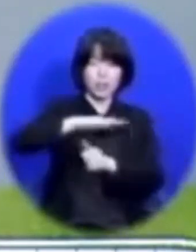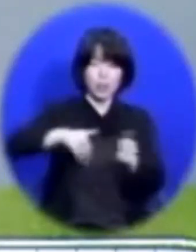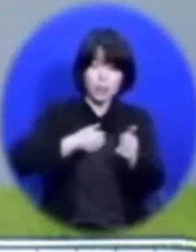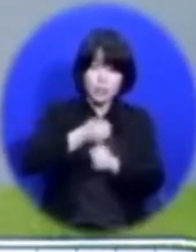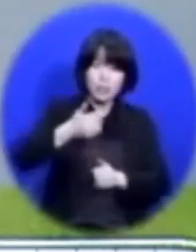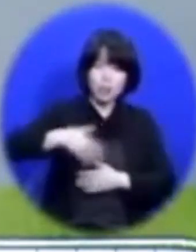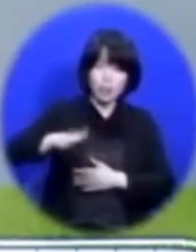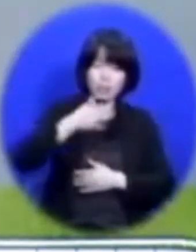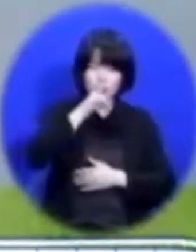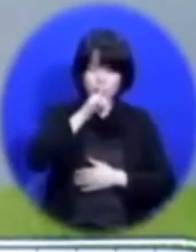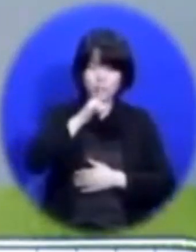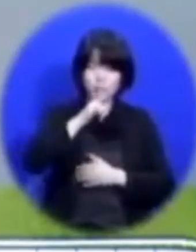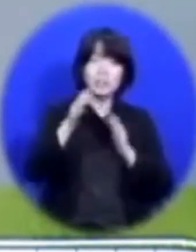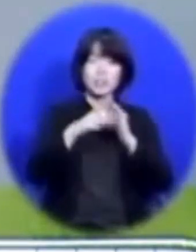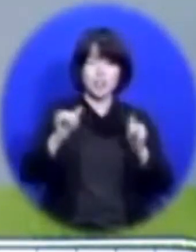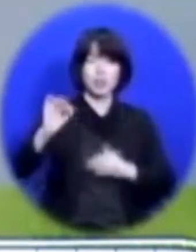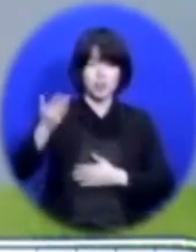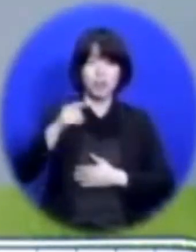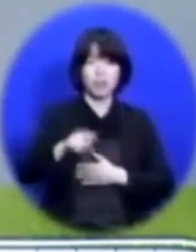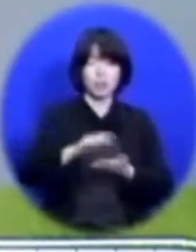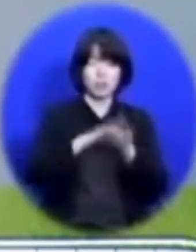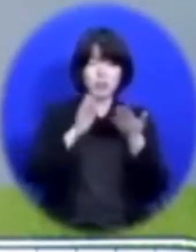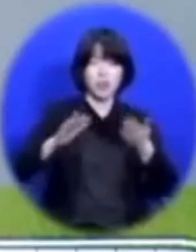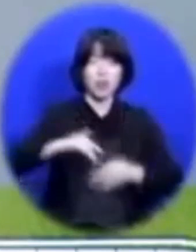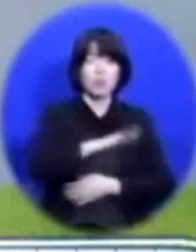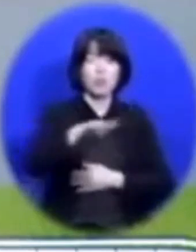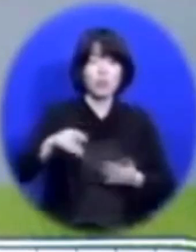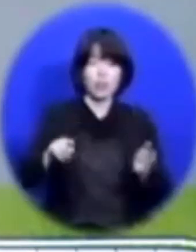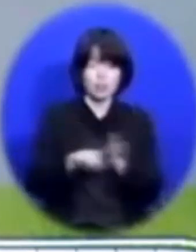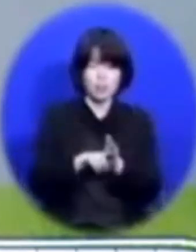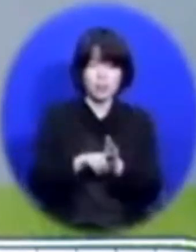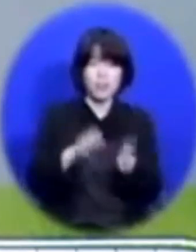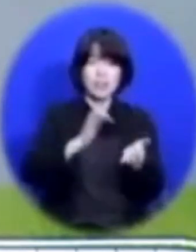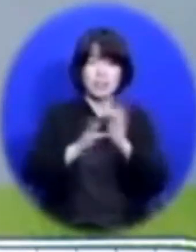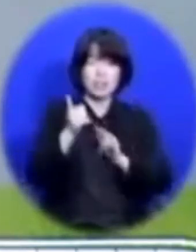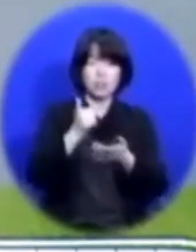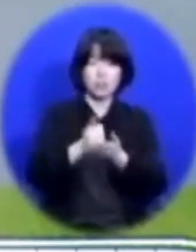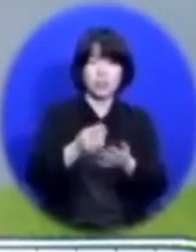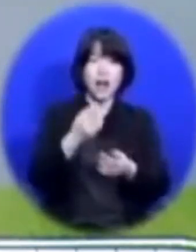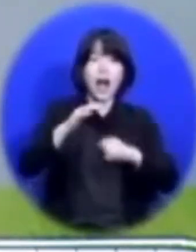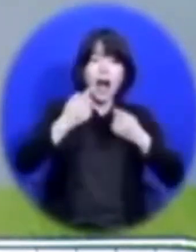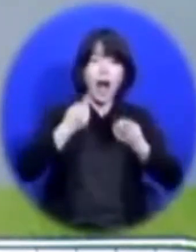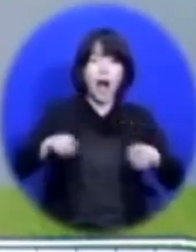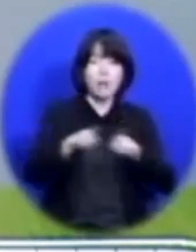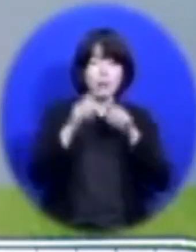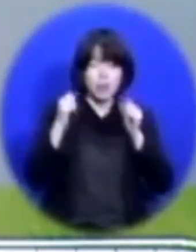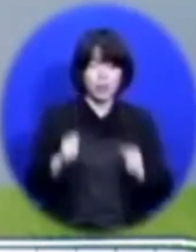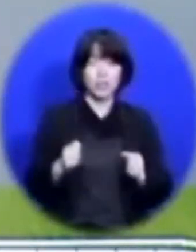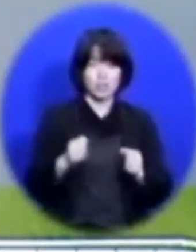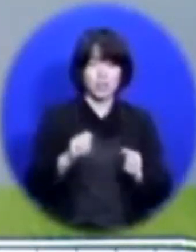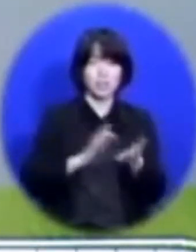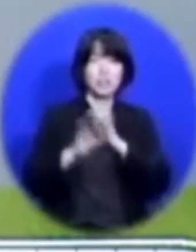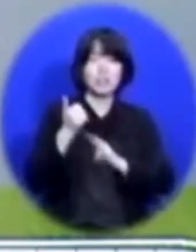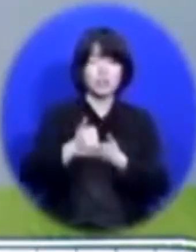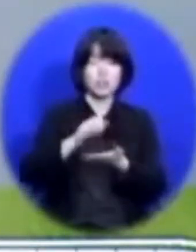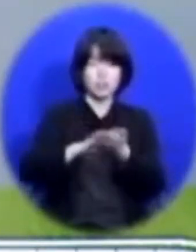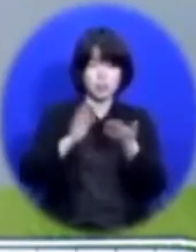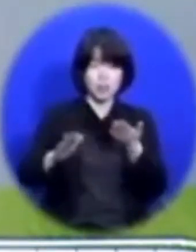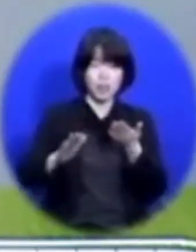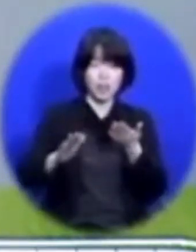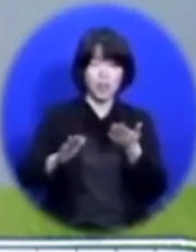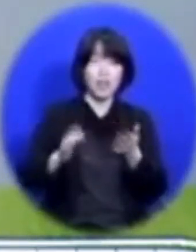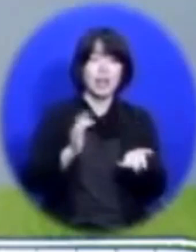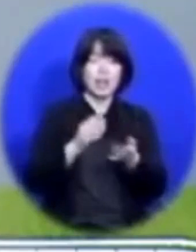그러한상황을담대하게극복할수있는사람이되는것을의미합니다. 우리가믿는예수는임마누엘이신예수입니다. 임마누엘이신